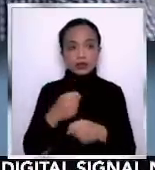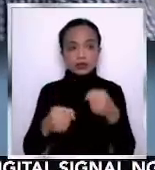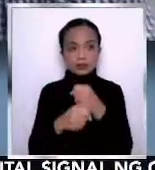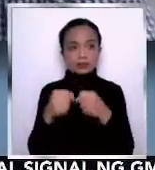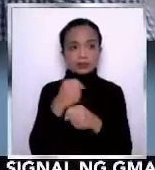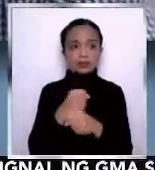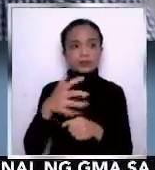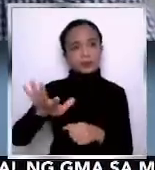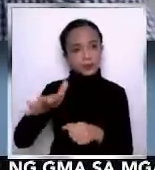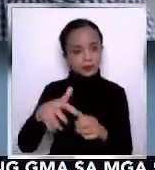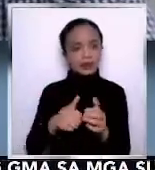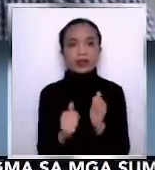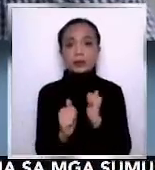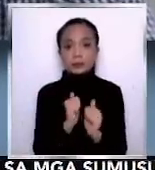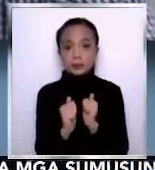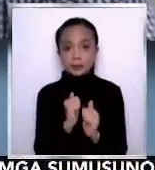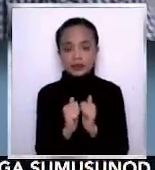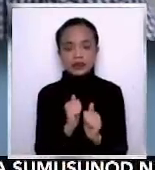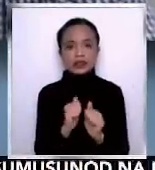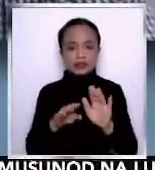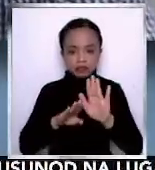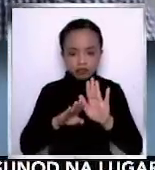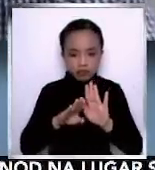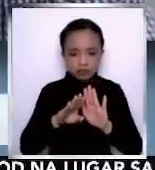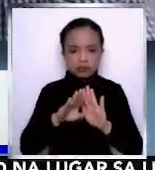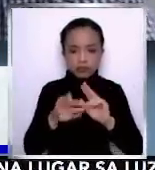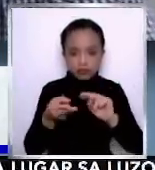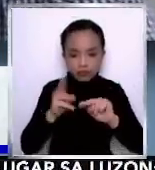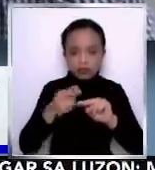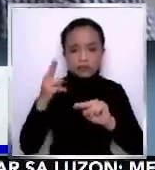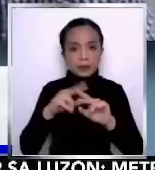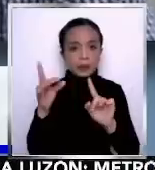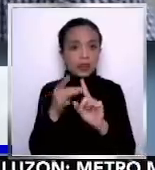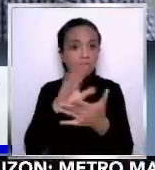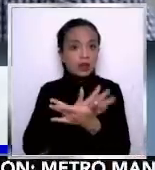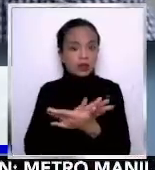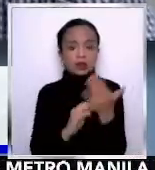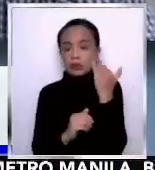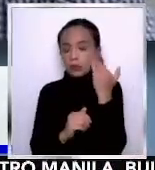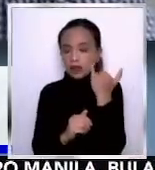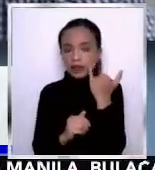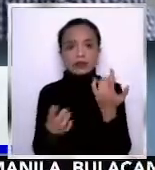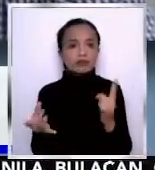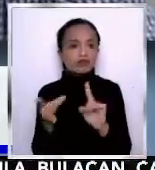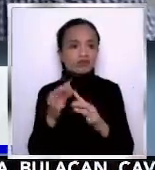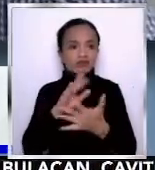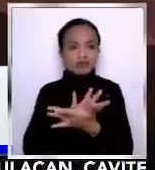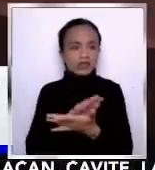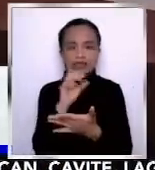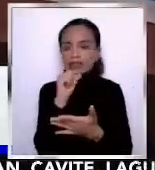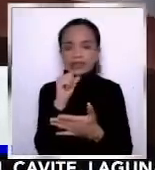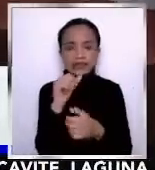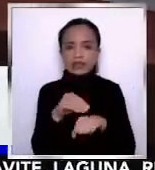indicator. It means that cases are rising. Kasi the positivity rate is not affected by